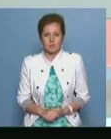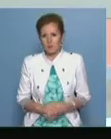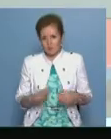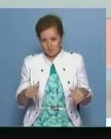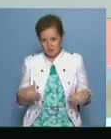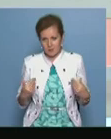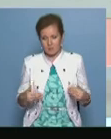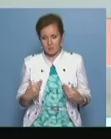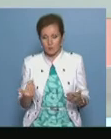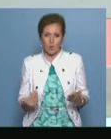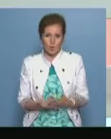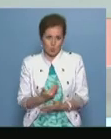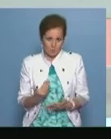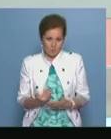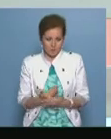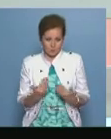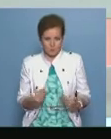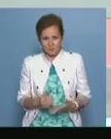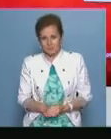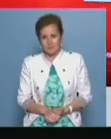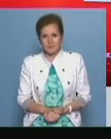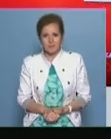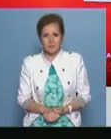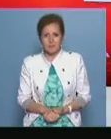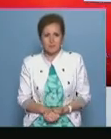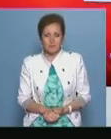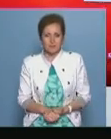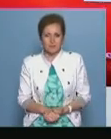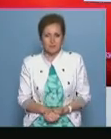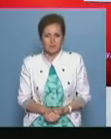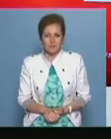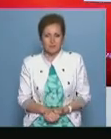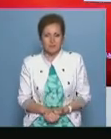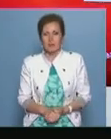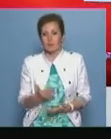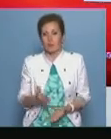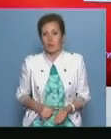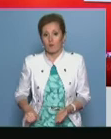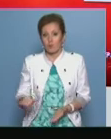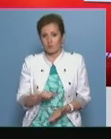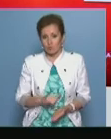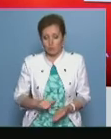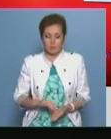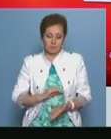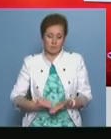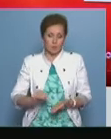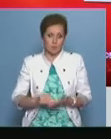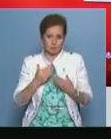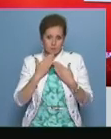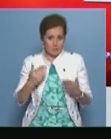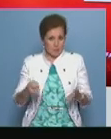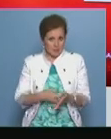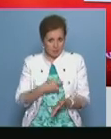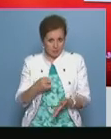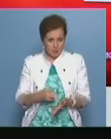Здравствуйте! В эфире «Мои Удмуртии новости» в студии Марина Баль. Сегодня в Удмуртии пишут последний ЕГЭ по обществознанию. Между тем